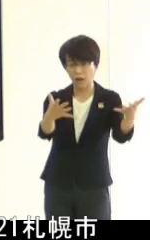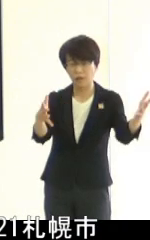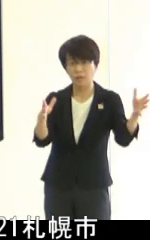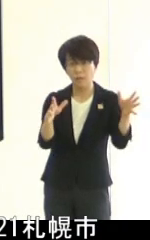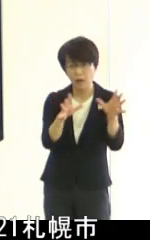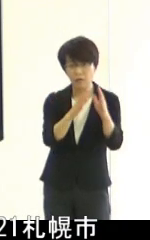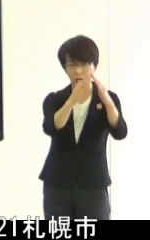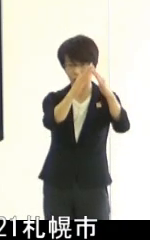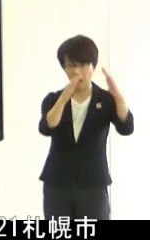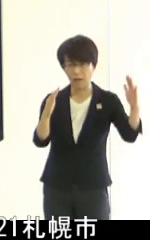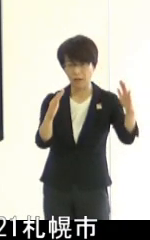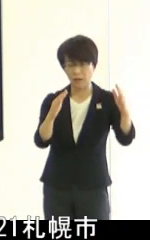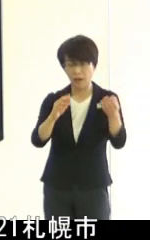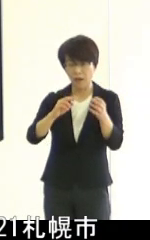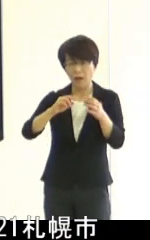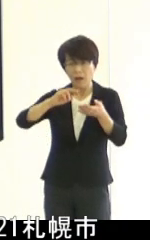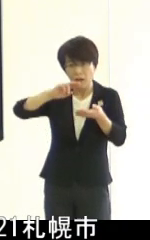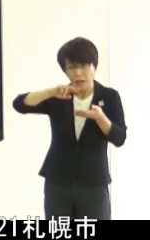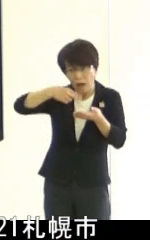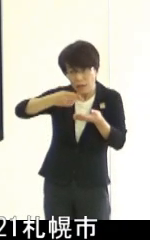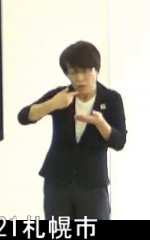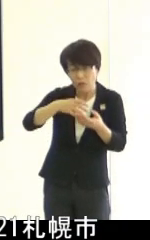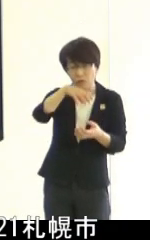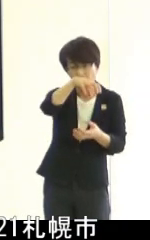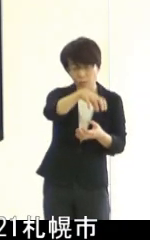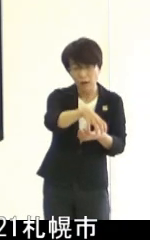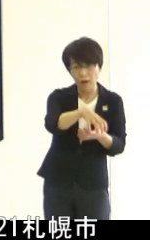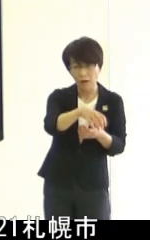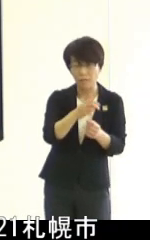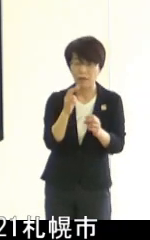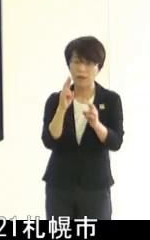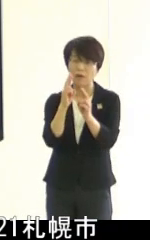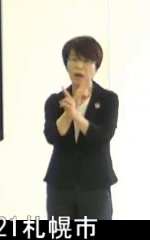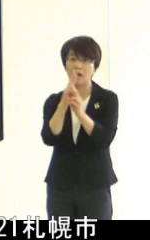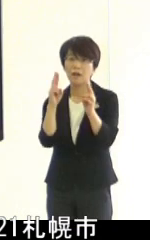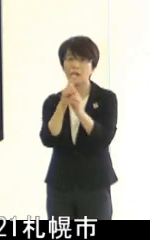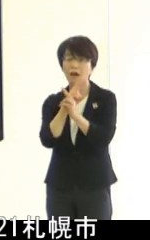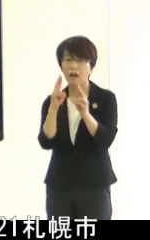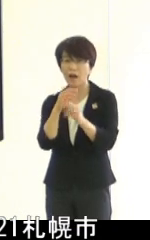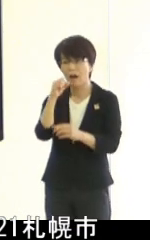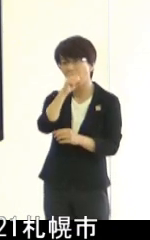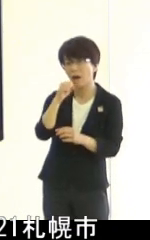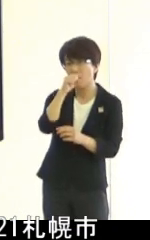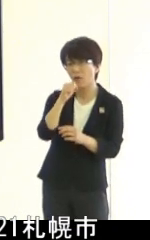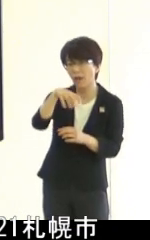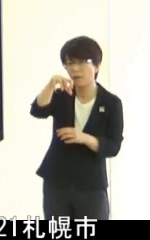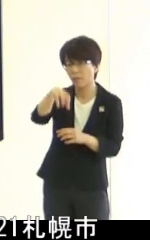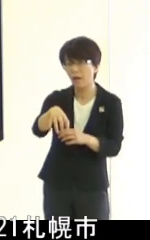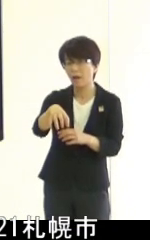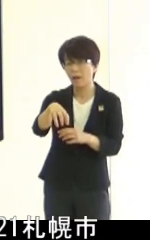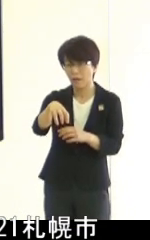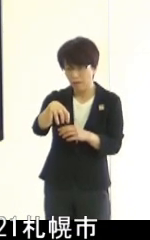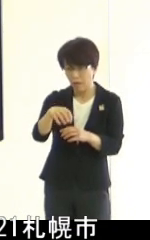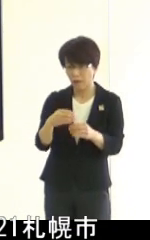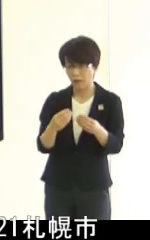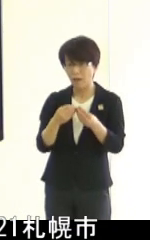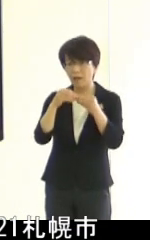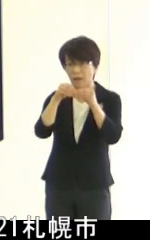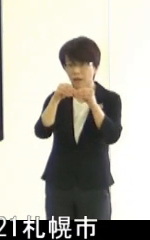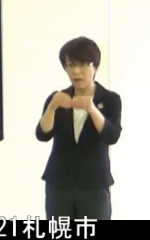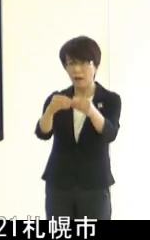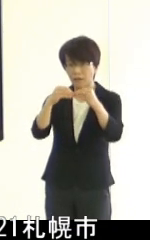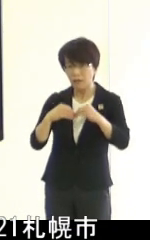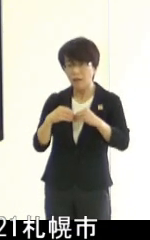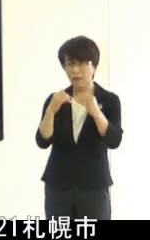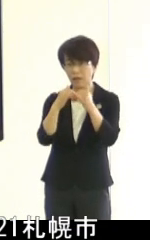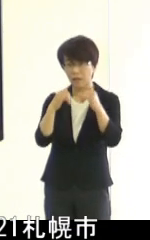こういった会食の場であったりまあから受けこういったところですね感染をされた方がまあ他